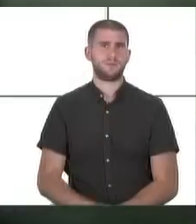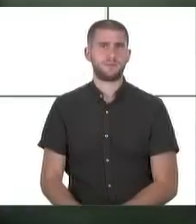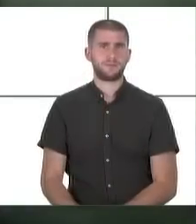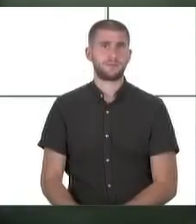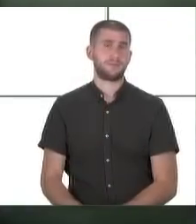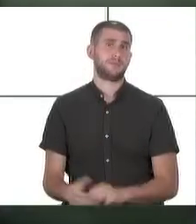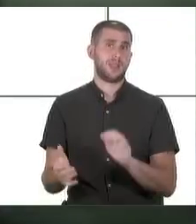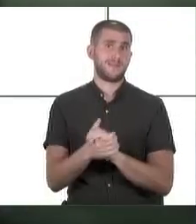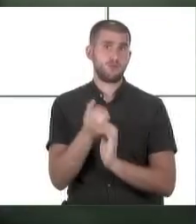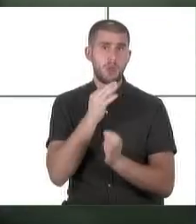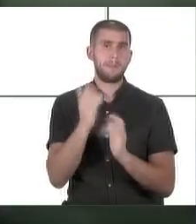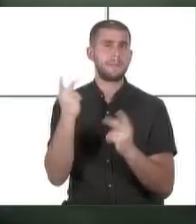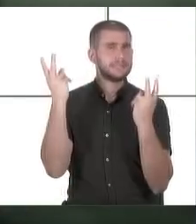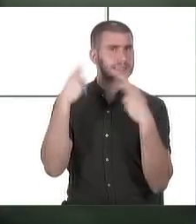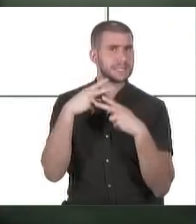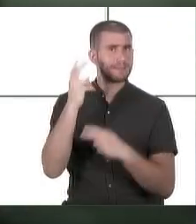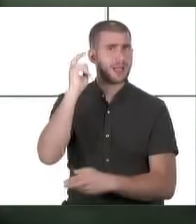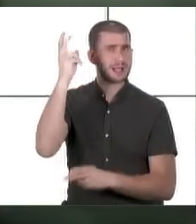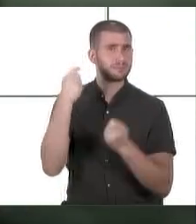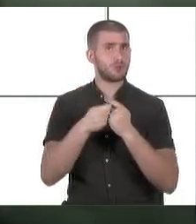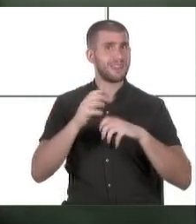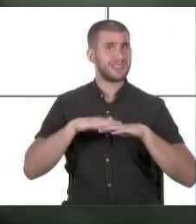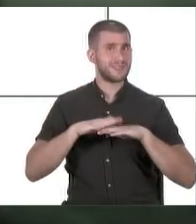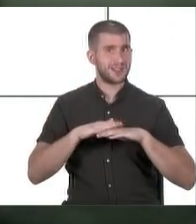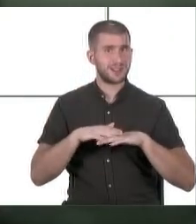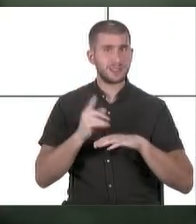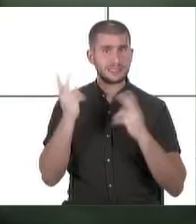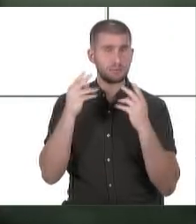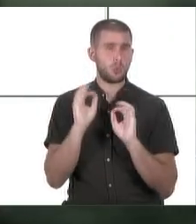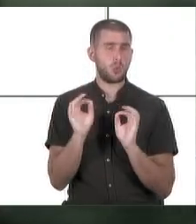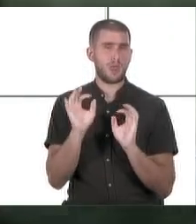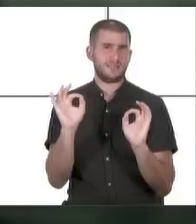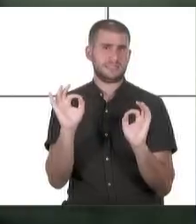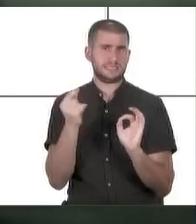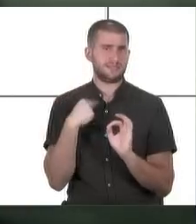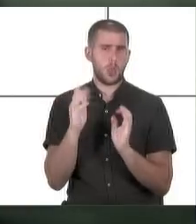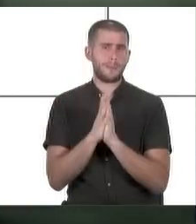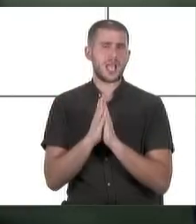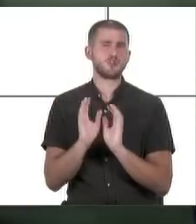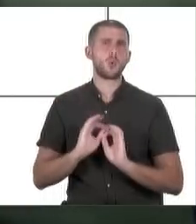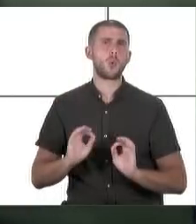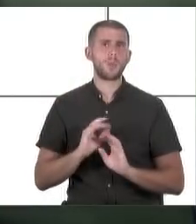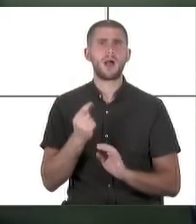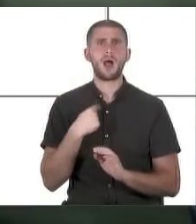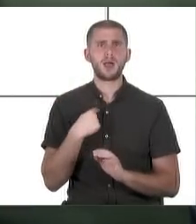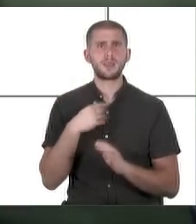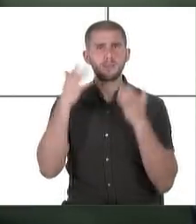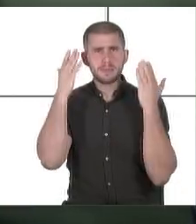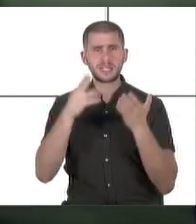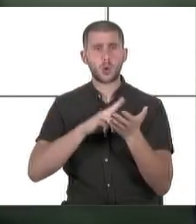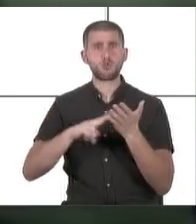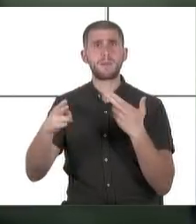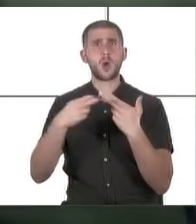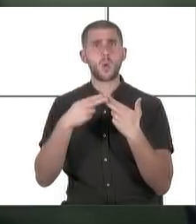חברים שאלו אותי, מה סיכמת עם בני גנץ לגבי תפקיד? לא סיכמתי איתו כלום ולא ביקשתי כלום. אני מתרכז בחודשיים